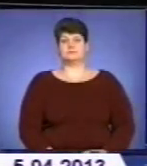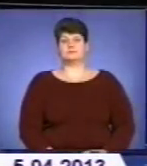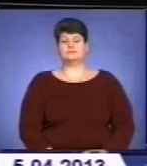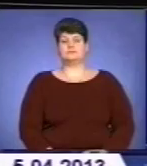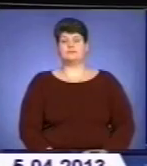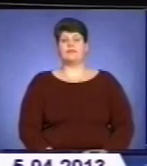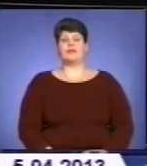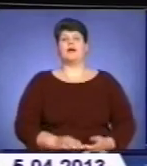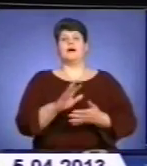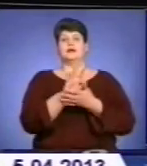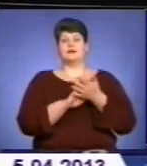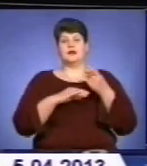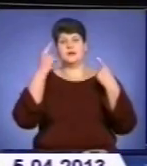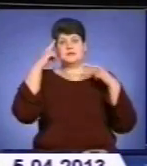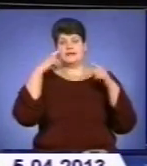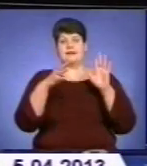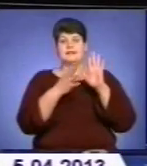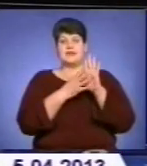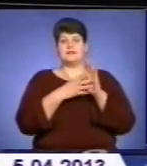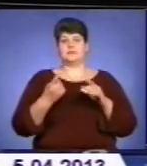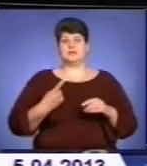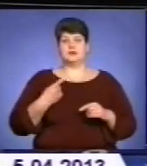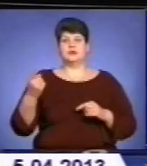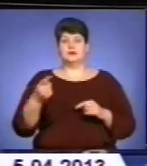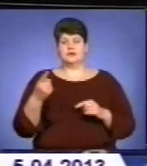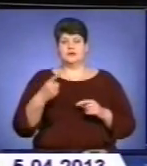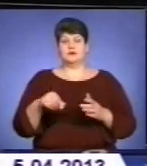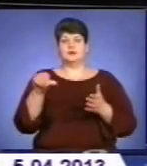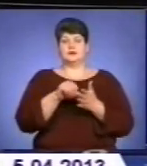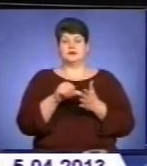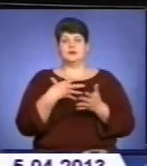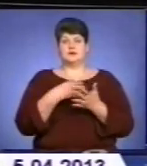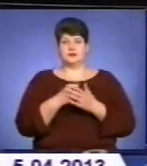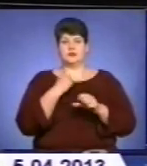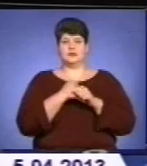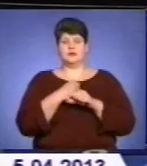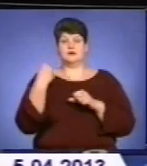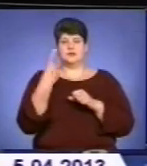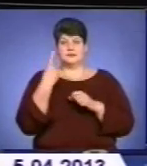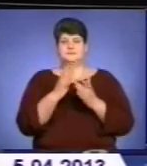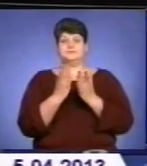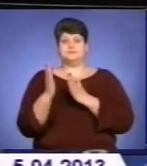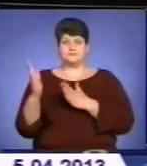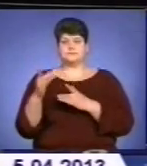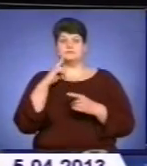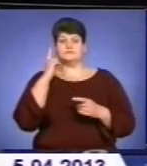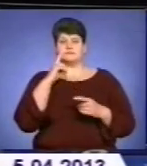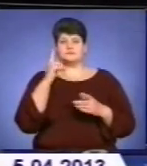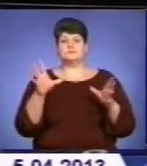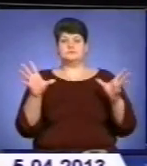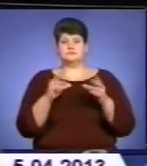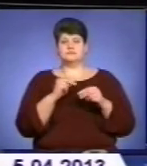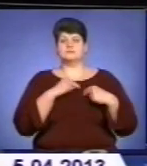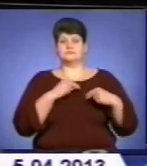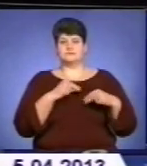А далі про мистецтво. 9 майстрів Тернопільщини представили свої роботи в обласній бібліотеці для молоді. Спільно з